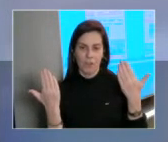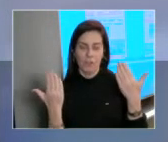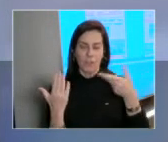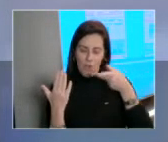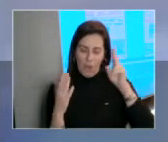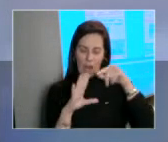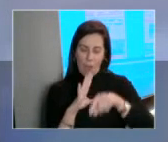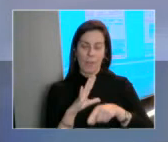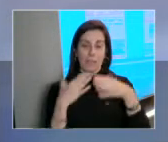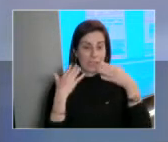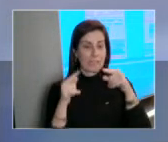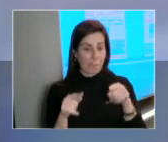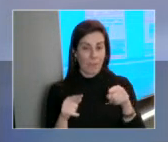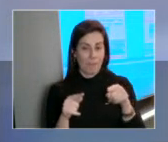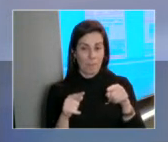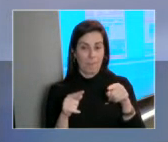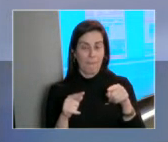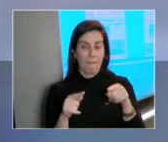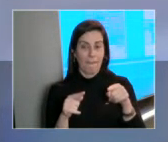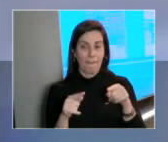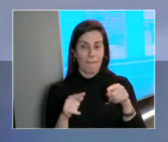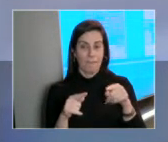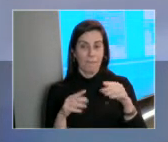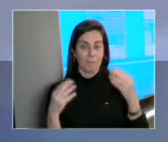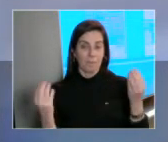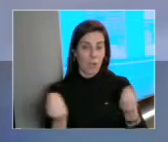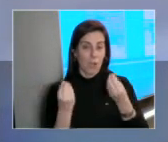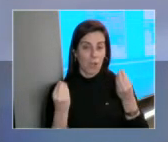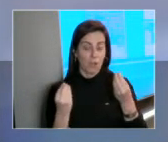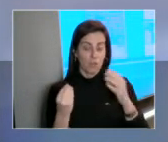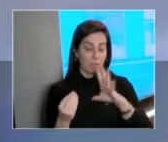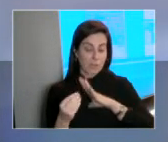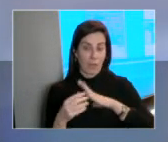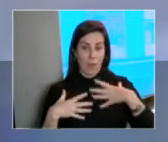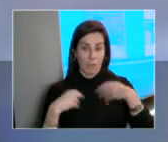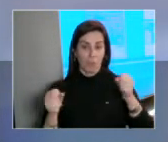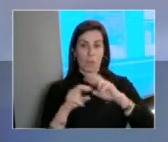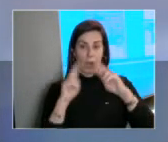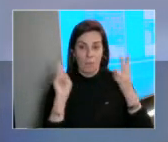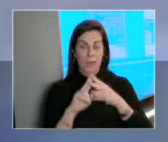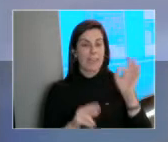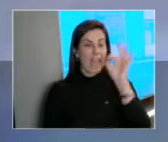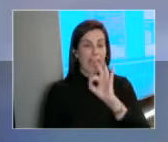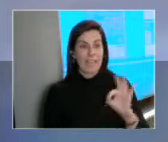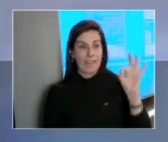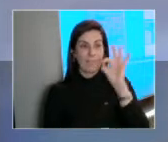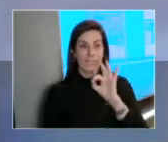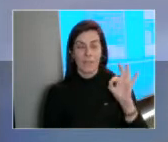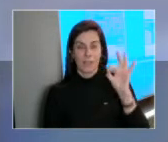ובהרחבה ככה נספר על הסיפור ככה שמאיים על בריאות העולם, אותו נגיף מסתורי בשם